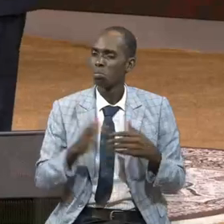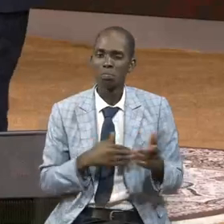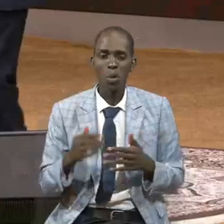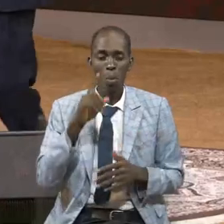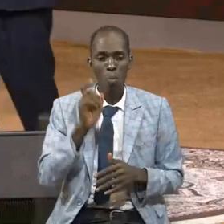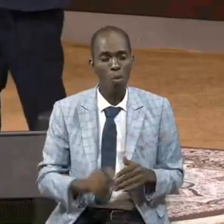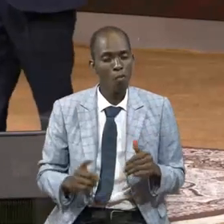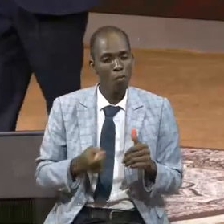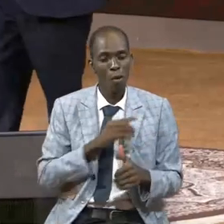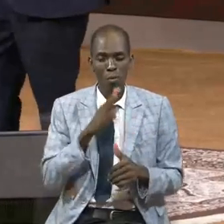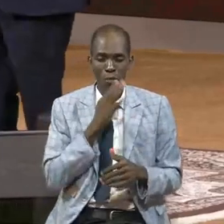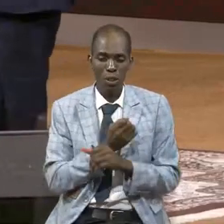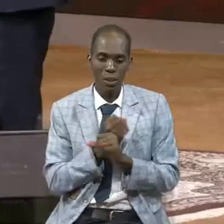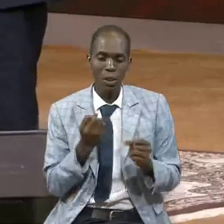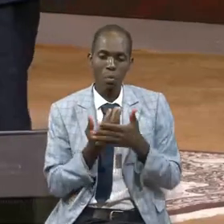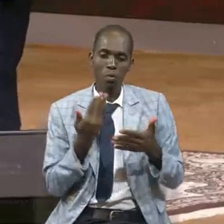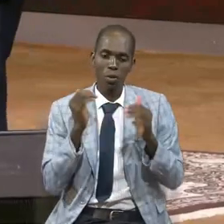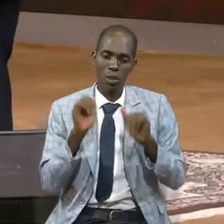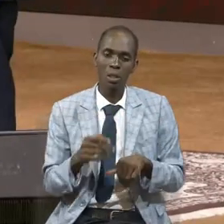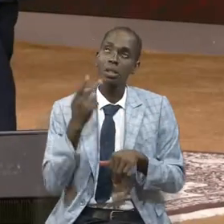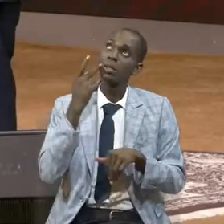de pouvoir voir le royaume de Dieu.